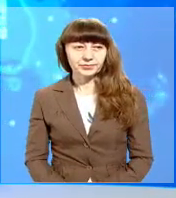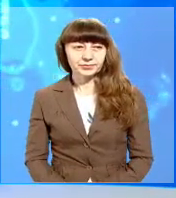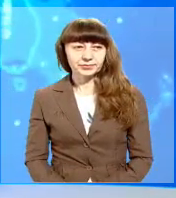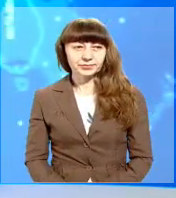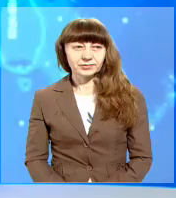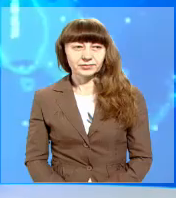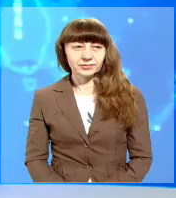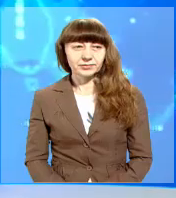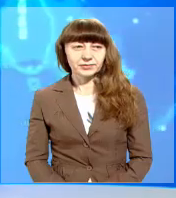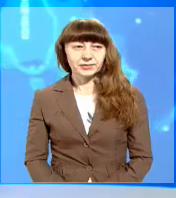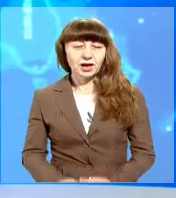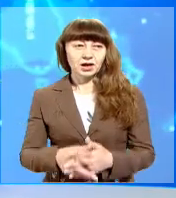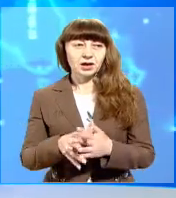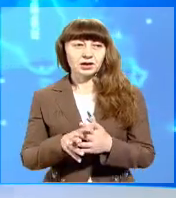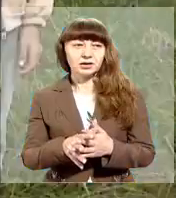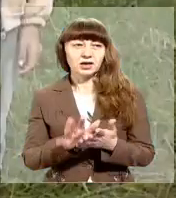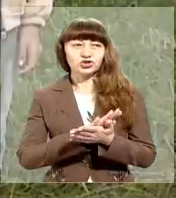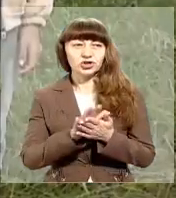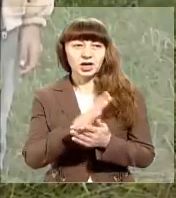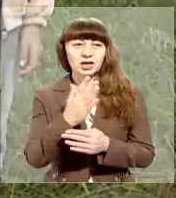мен ерікті жастар қатысты.